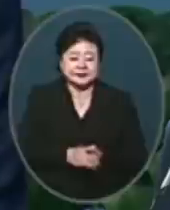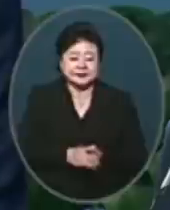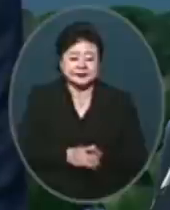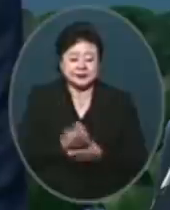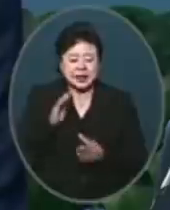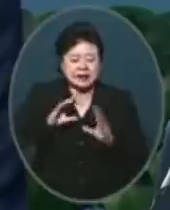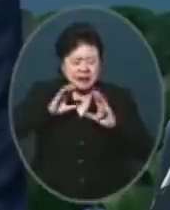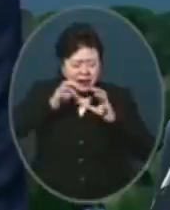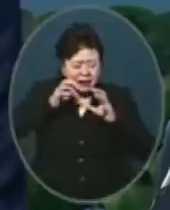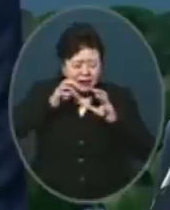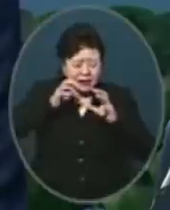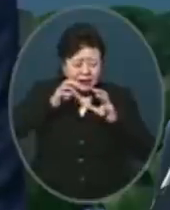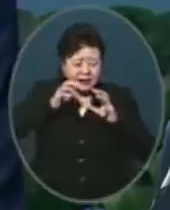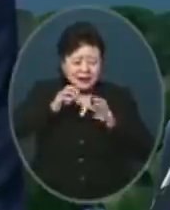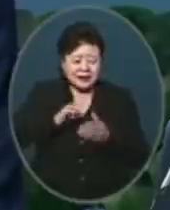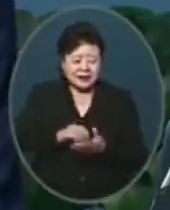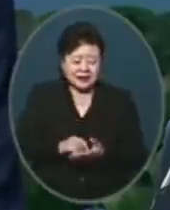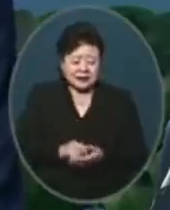천국의